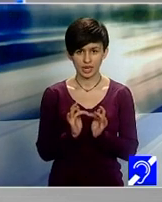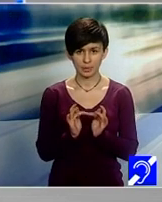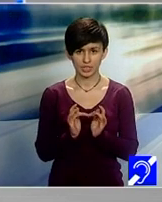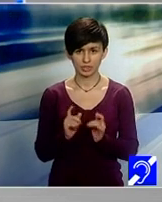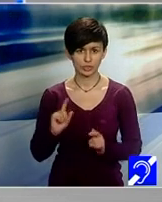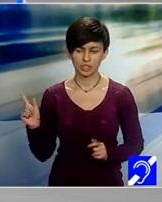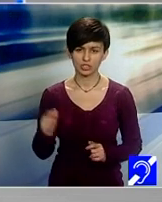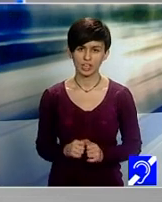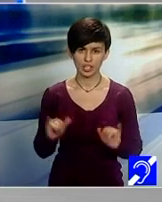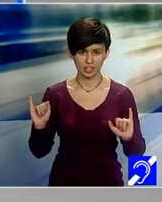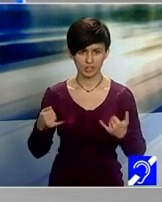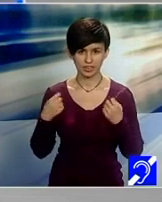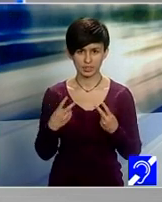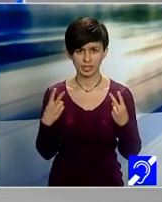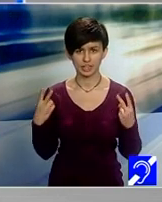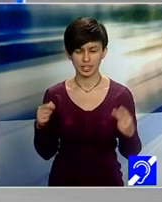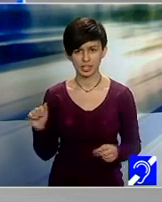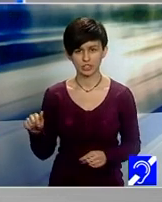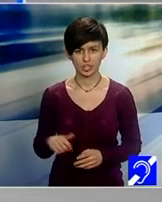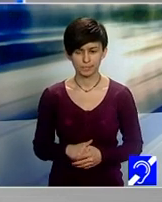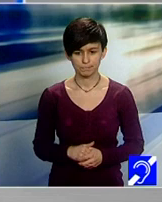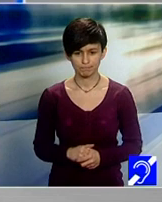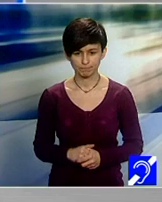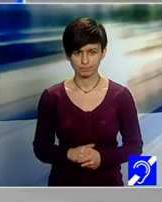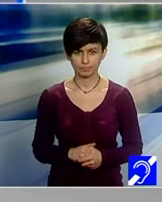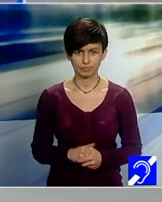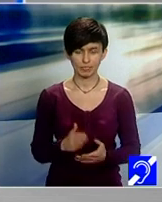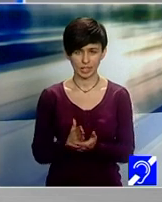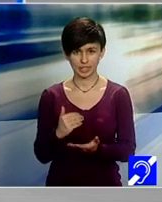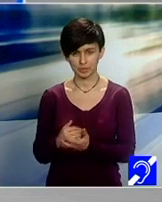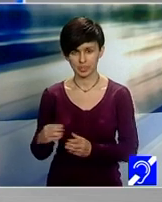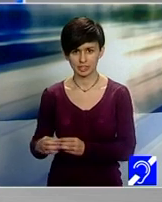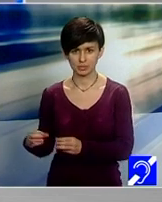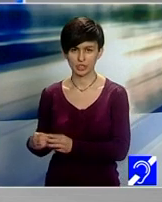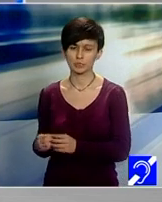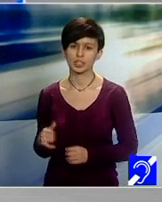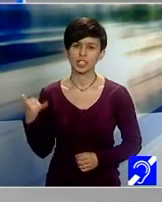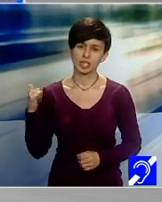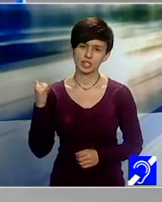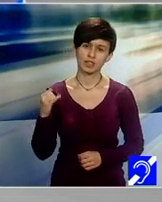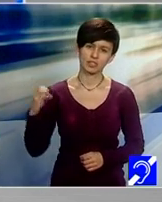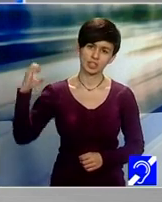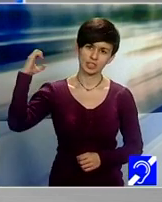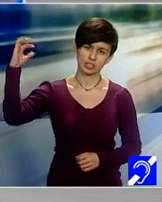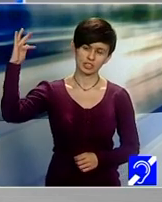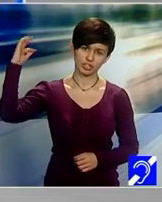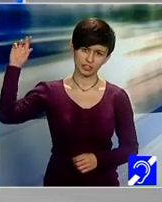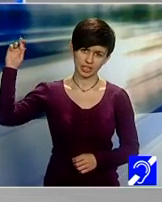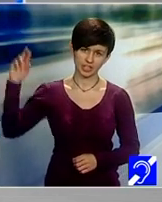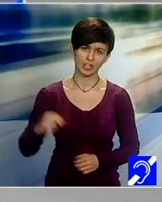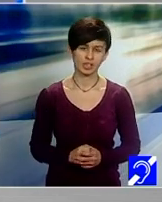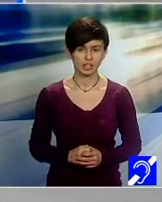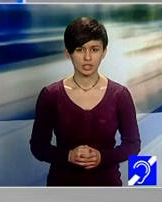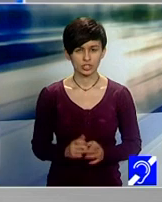din păcate. Și, din nou, ne împărțim pe grupuri. Când a fost CFR și Cluj, părea